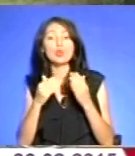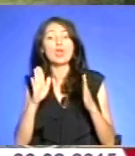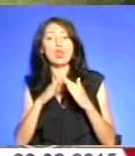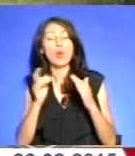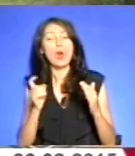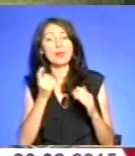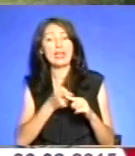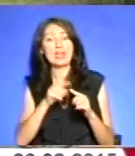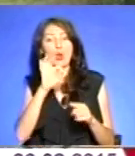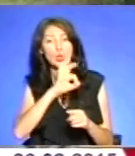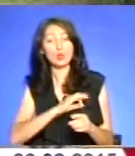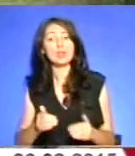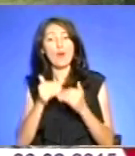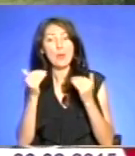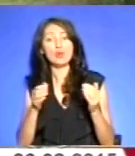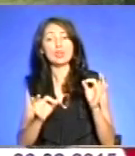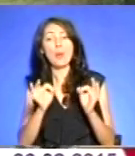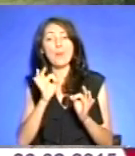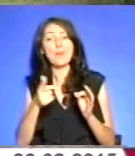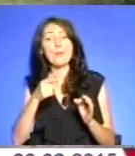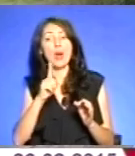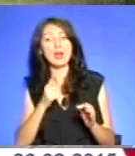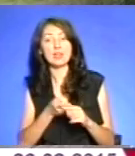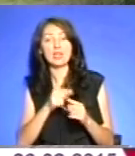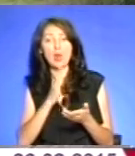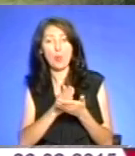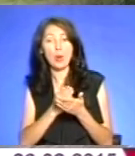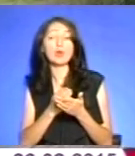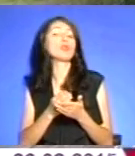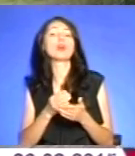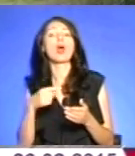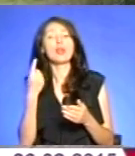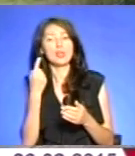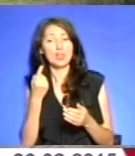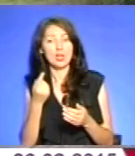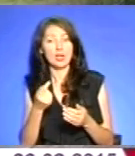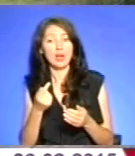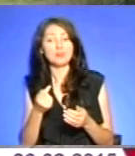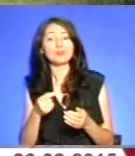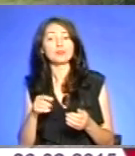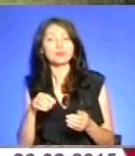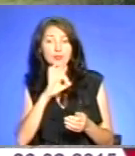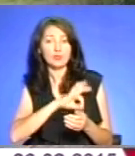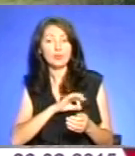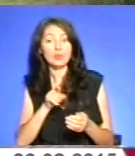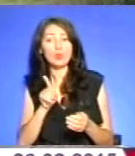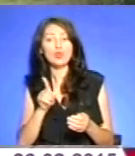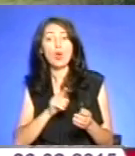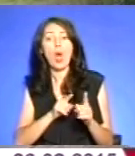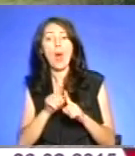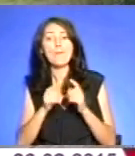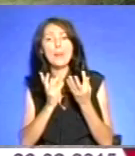які користуються в більшості природним газом і які мають засоби обліку його споживання. От, чому? Тому що